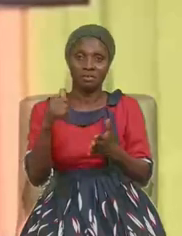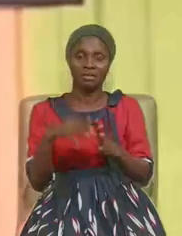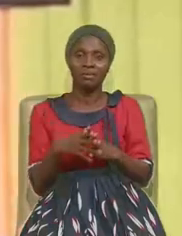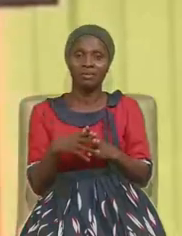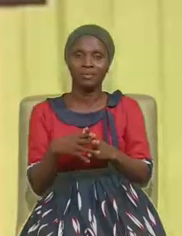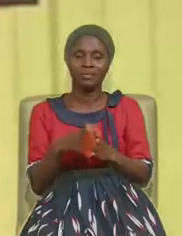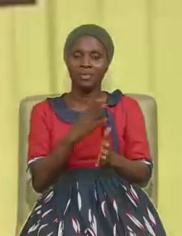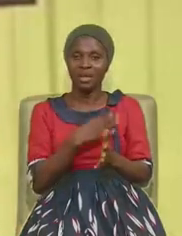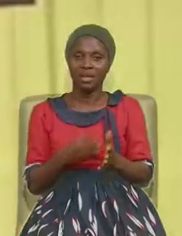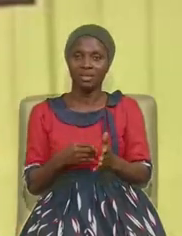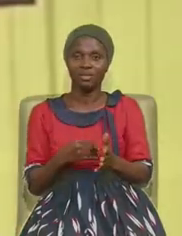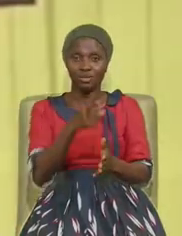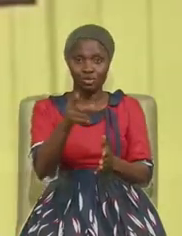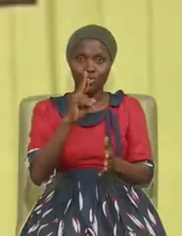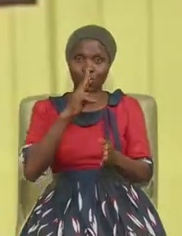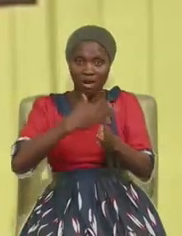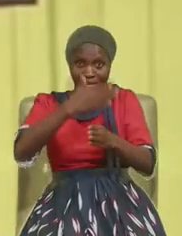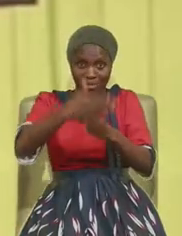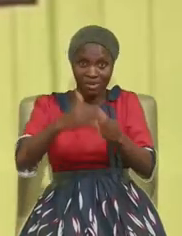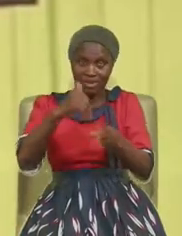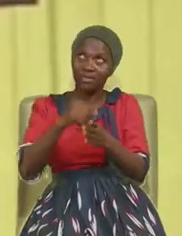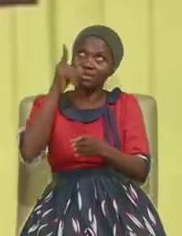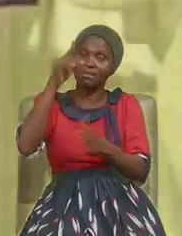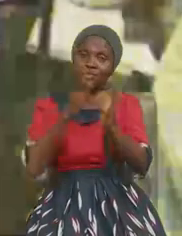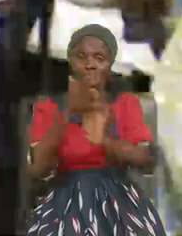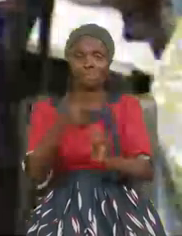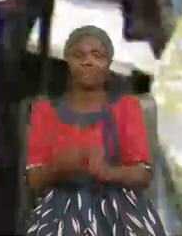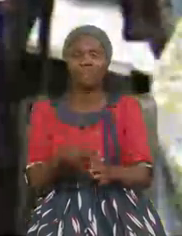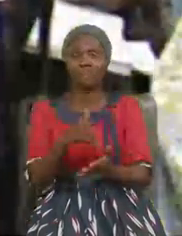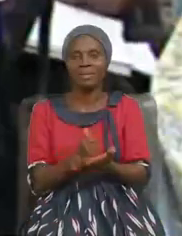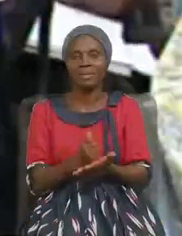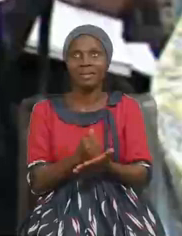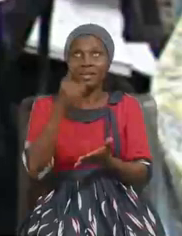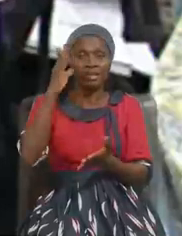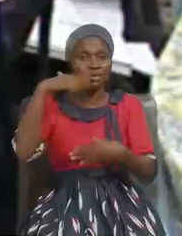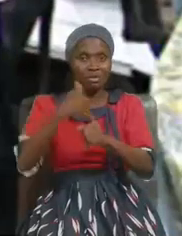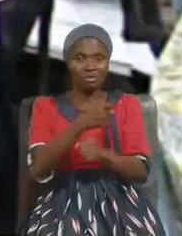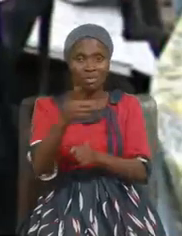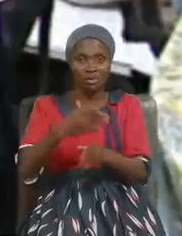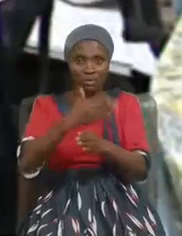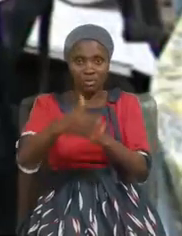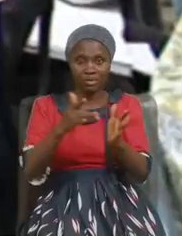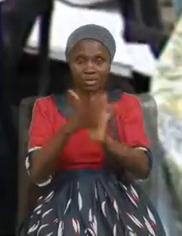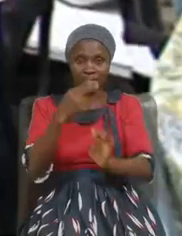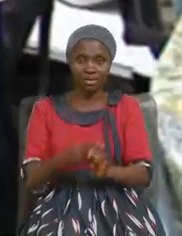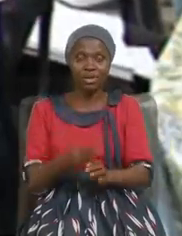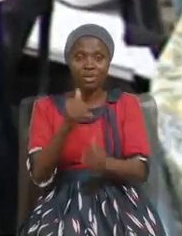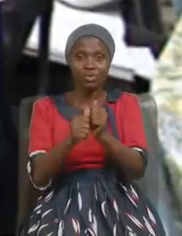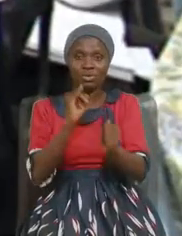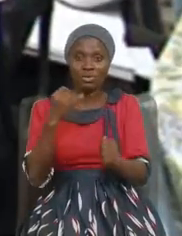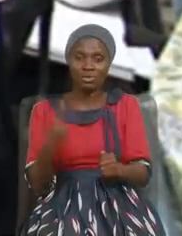tout pleinement en lui et tu auras tout pleinement. Qui est le chef de